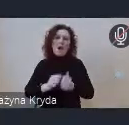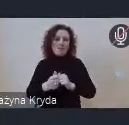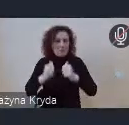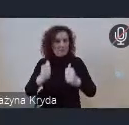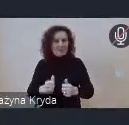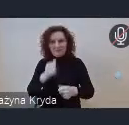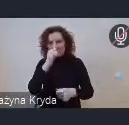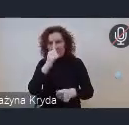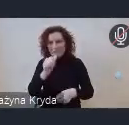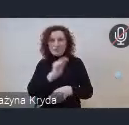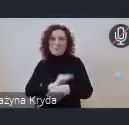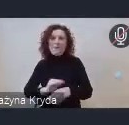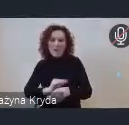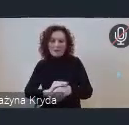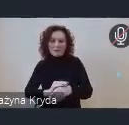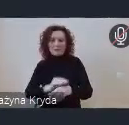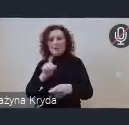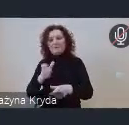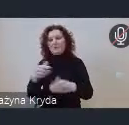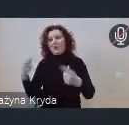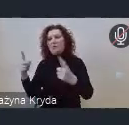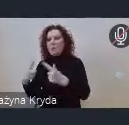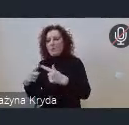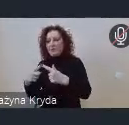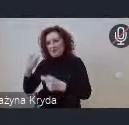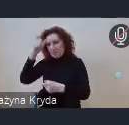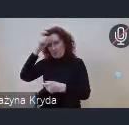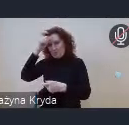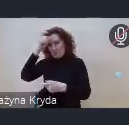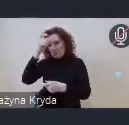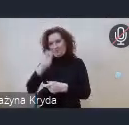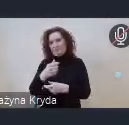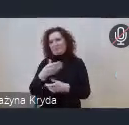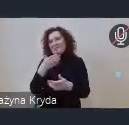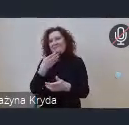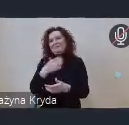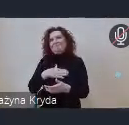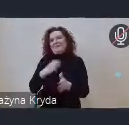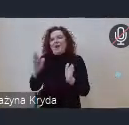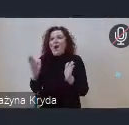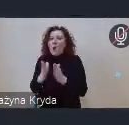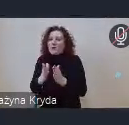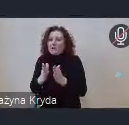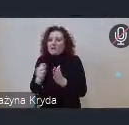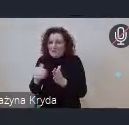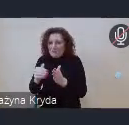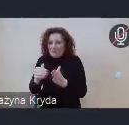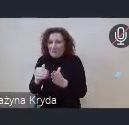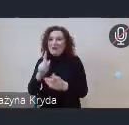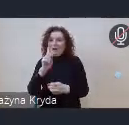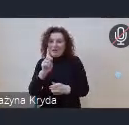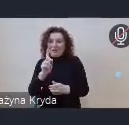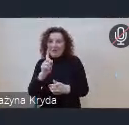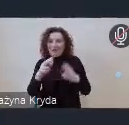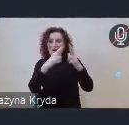to co dotyczy człowieka w tym zakresie mamy ograniczone możliwości w zakresie otoczenia budynków naszych